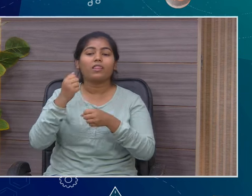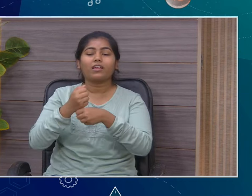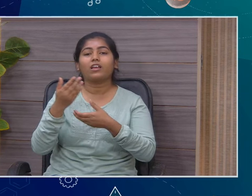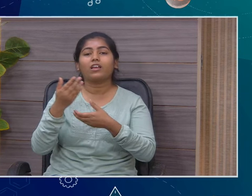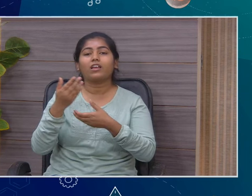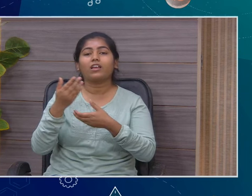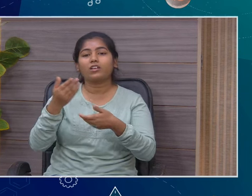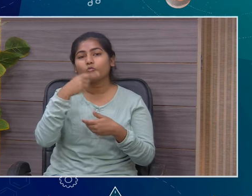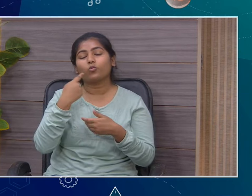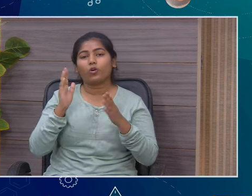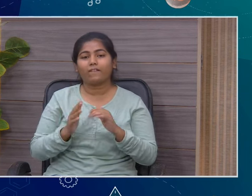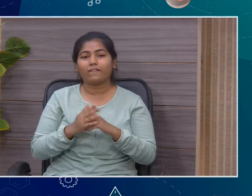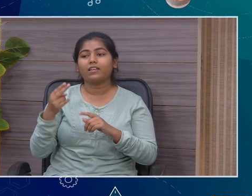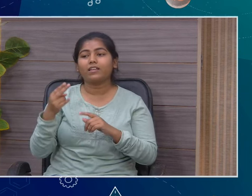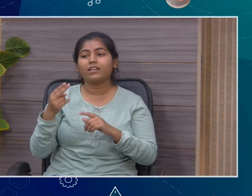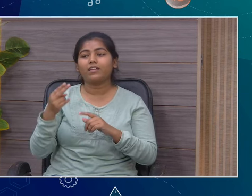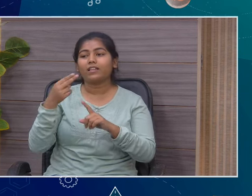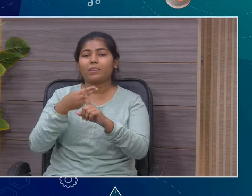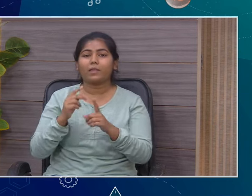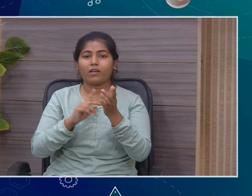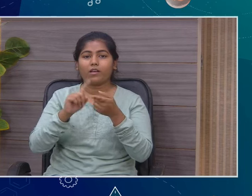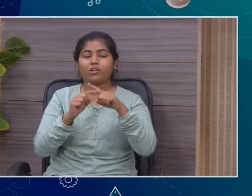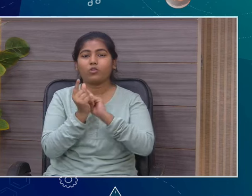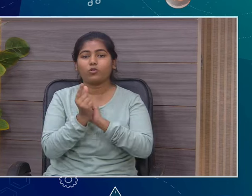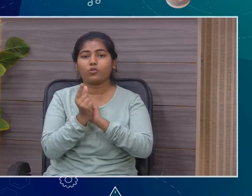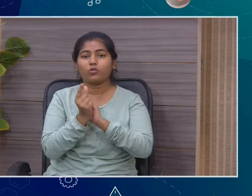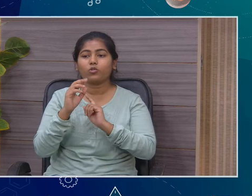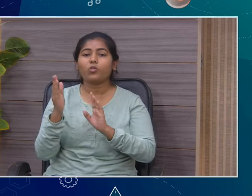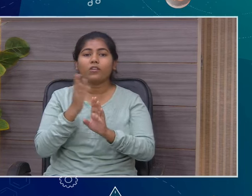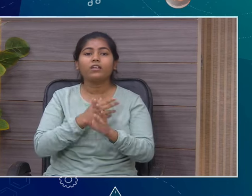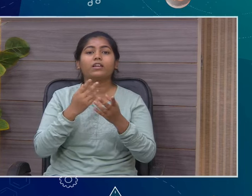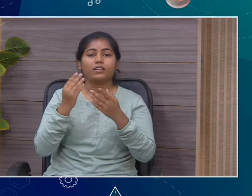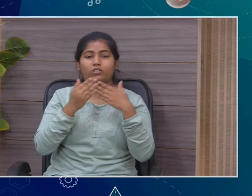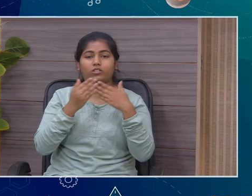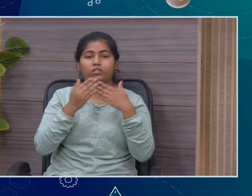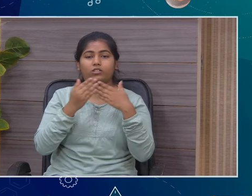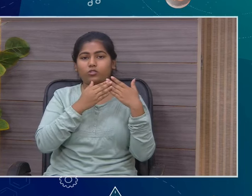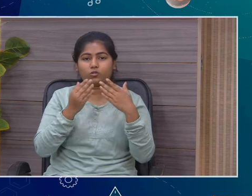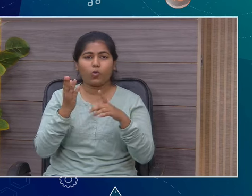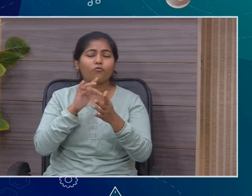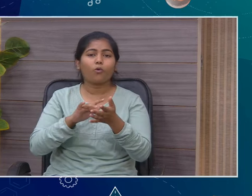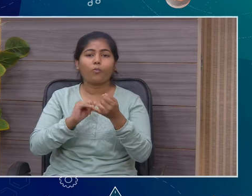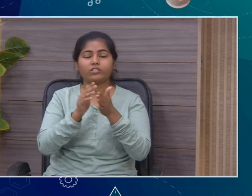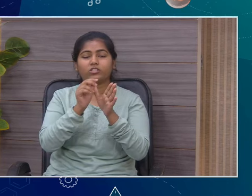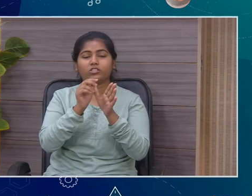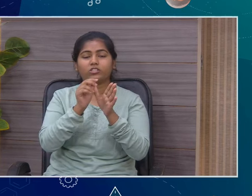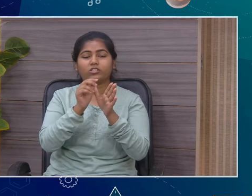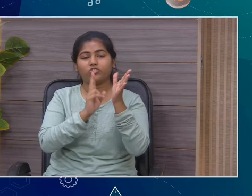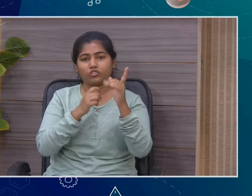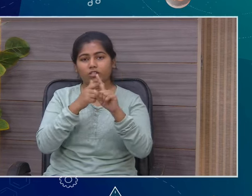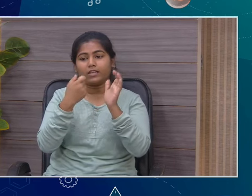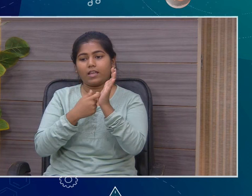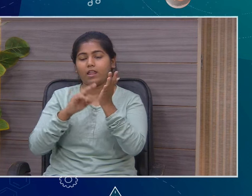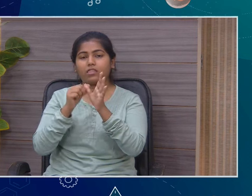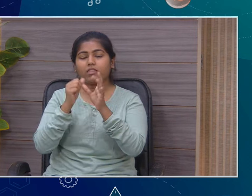में मौजूद हैं, आप मिस नीतू गुलाटी, आप लेक्चरर हैं सर्वोदय कन्या विद्यालय शंकर नगर में। आपका बहुत बहुत स्वागत